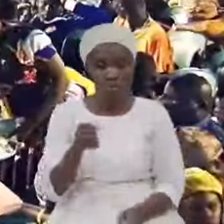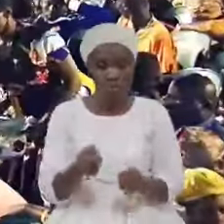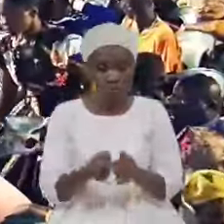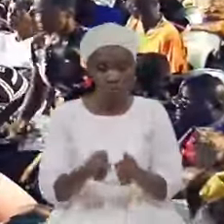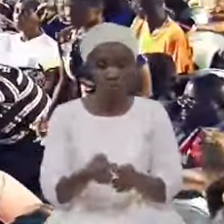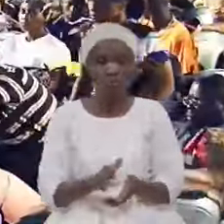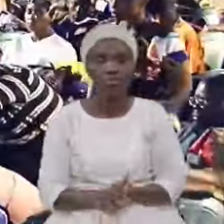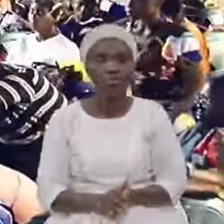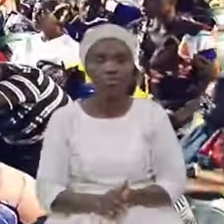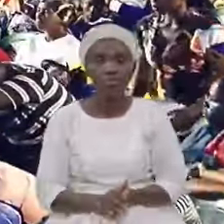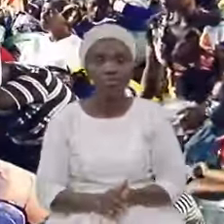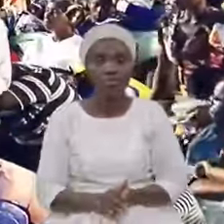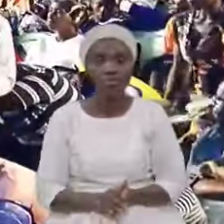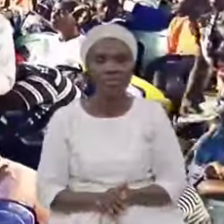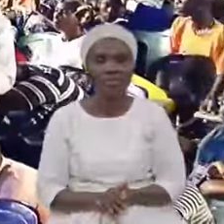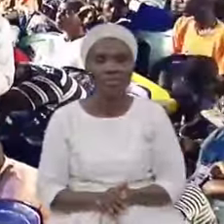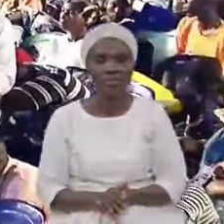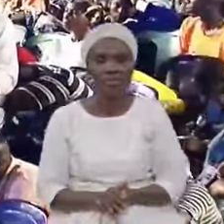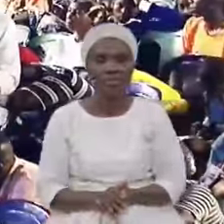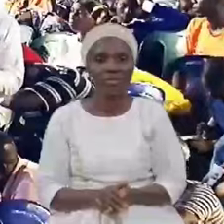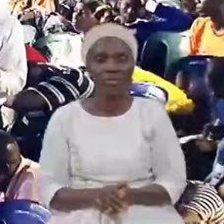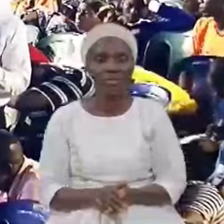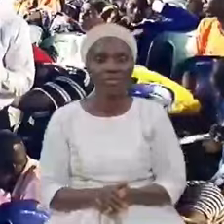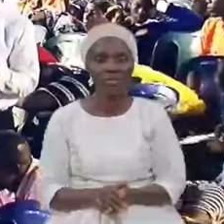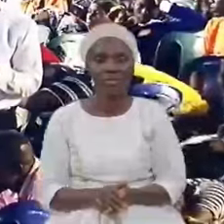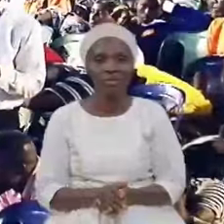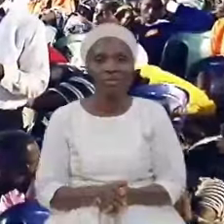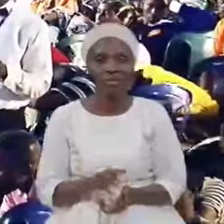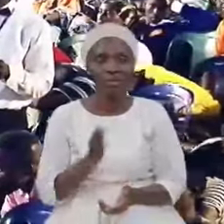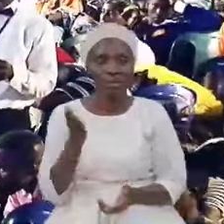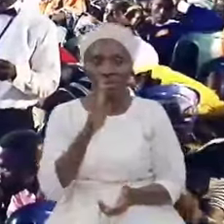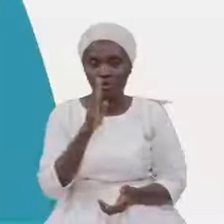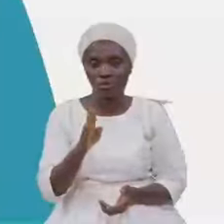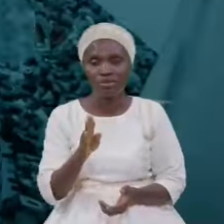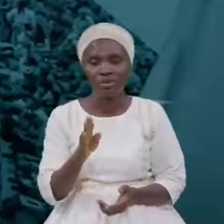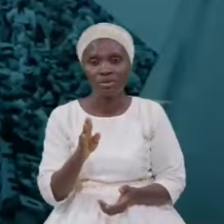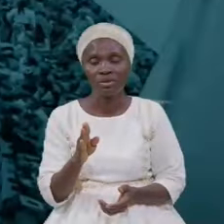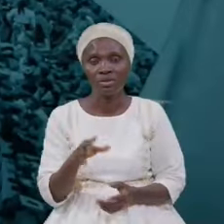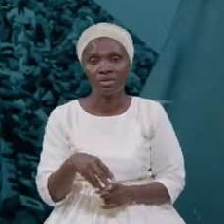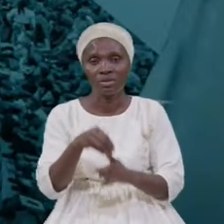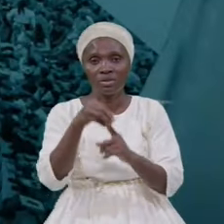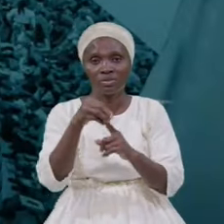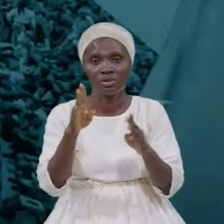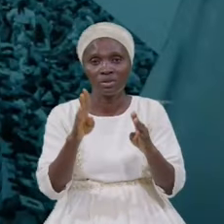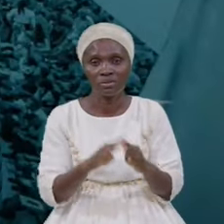aider dans votre nouvelle décision, votre nouvelle vie avec le Seigneur.